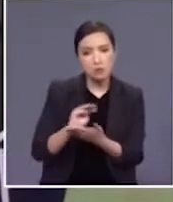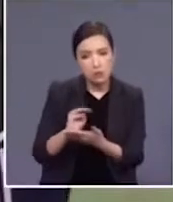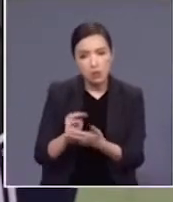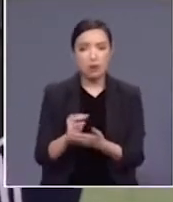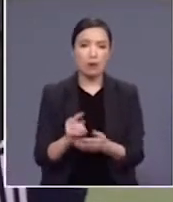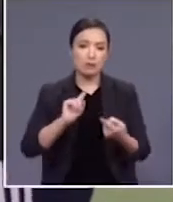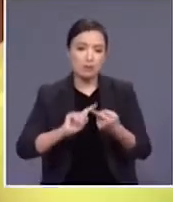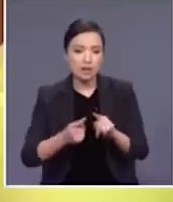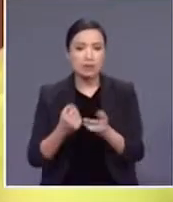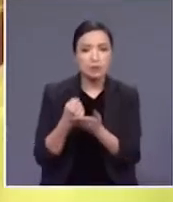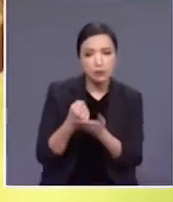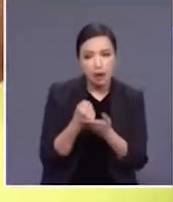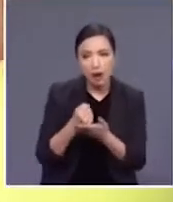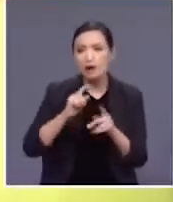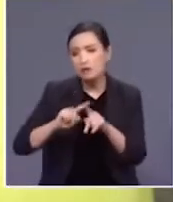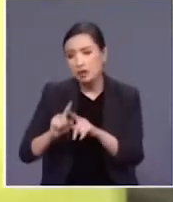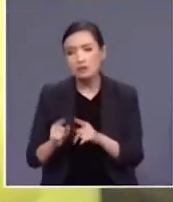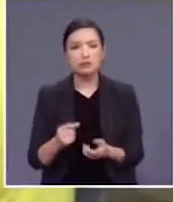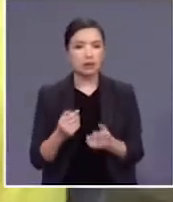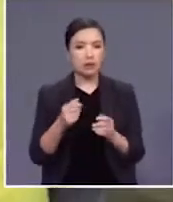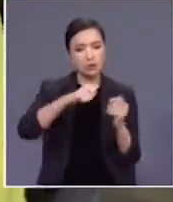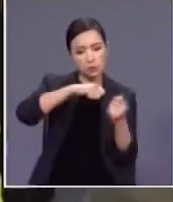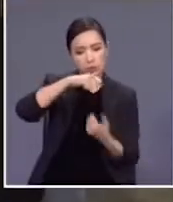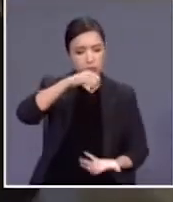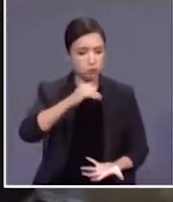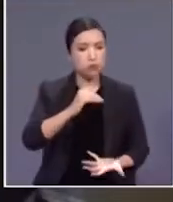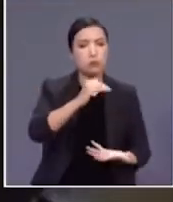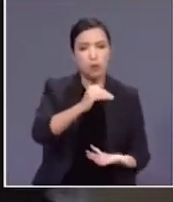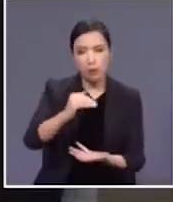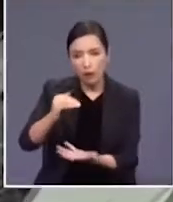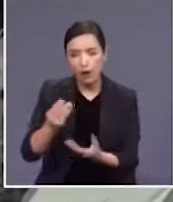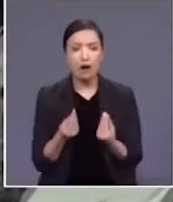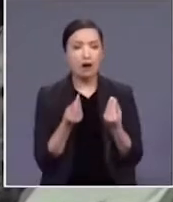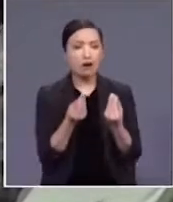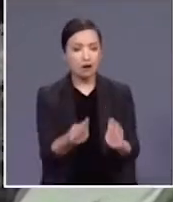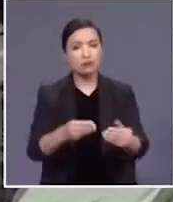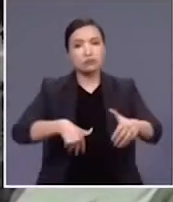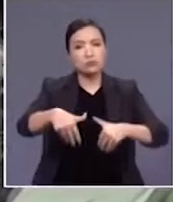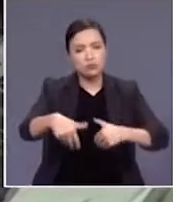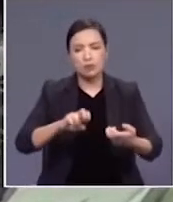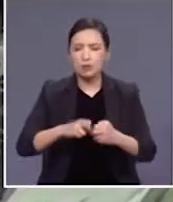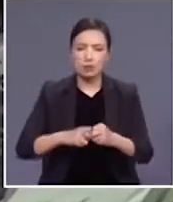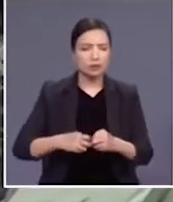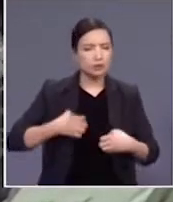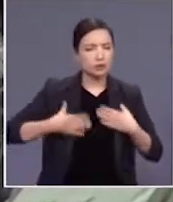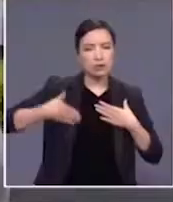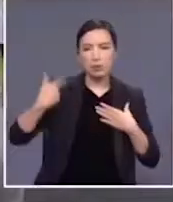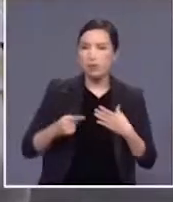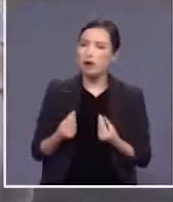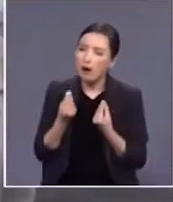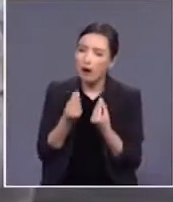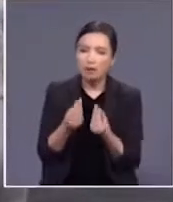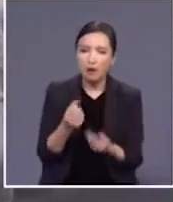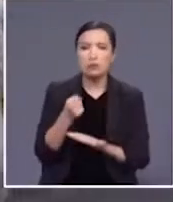าเพื่อนพึ่งพายามยากเชิญชุดทานน้ำใจถุงยางชีพและสิ่งของพระราชทานไปมอบแก่ประชาชนผู้ประสบภัยอย่างต่อเนื่องนะครับรว